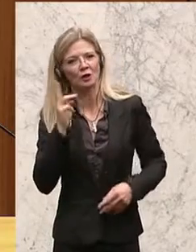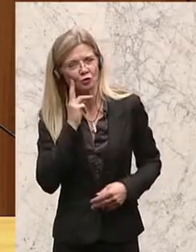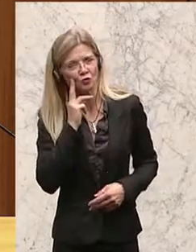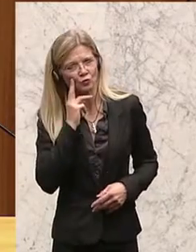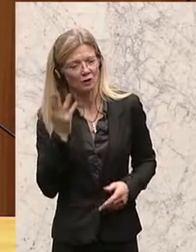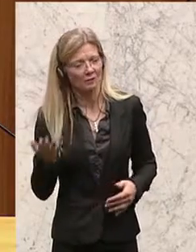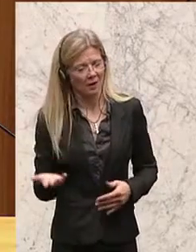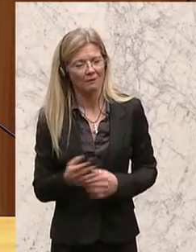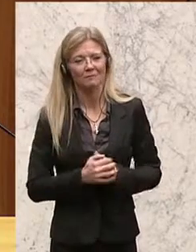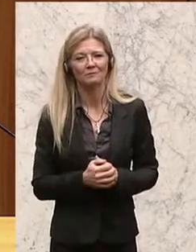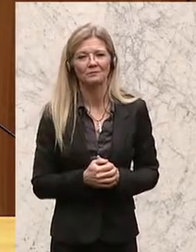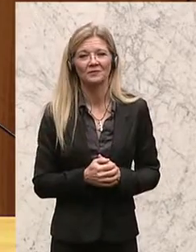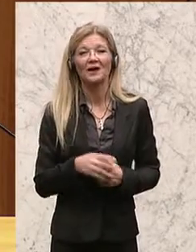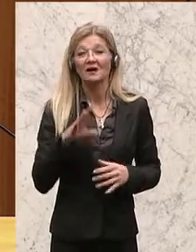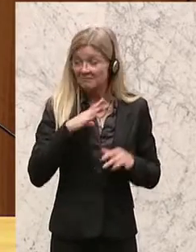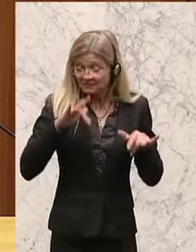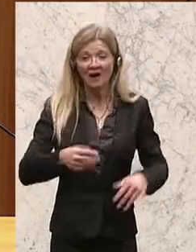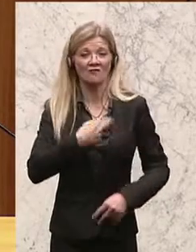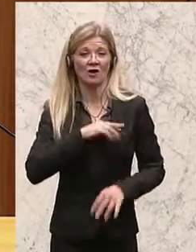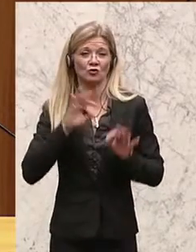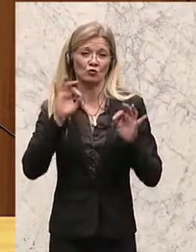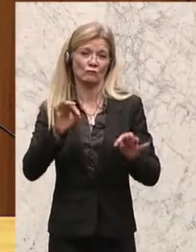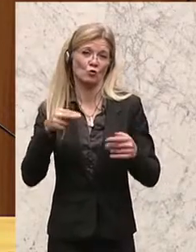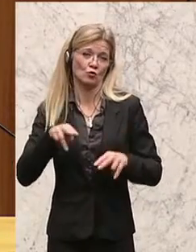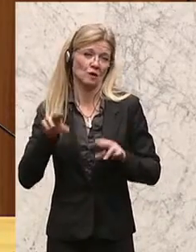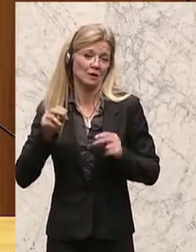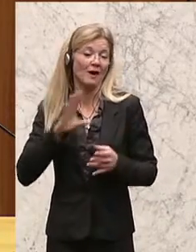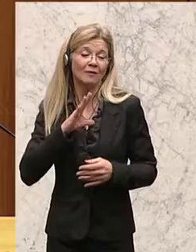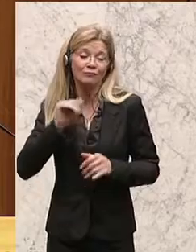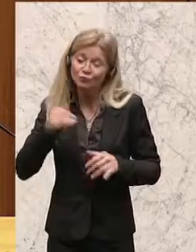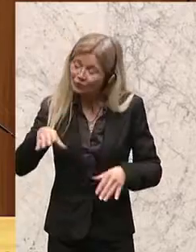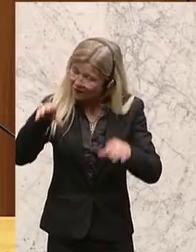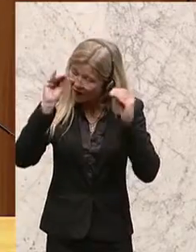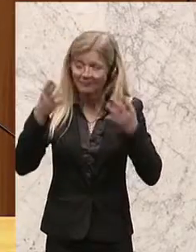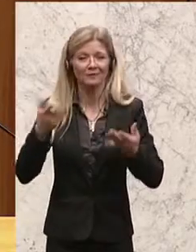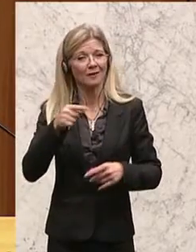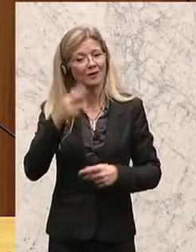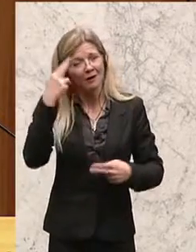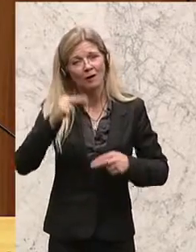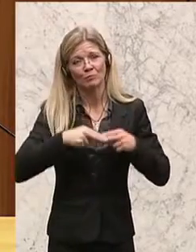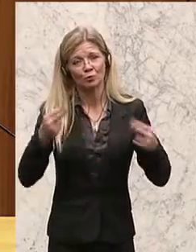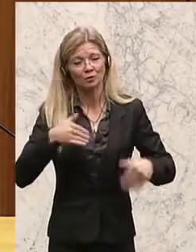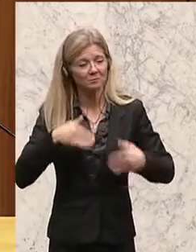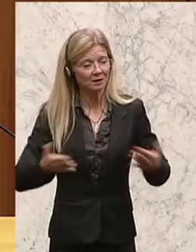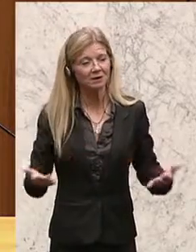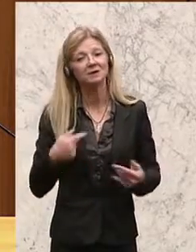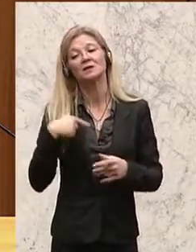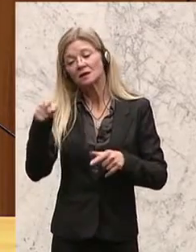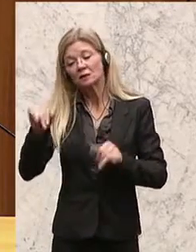herr bundesminister die müssen sie endlich auch wahrnehmen wir müssen endlich auch wieder zu einer bevorzugung der österreichischen unternehmen